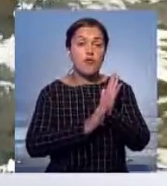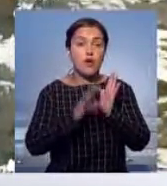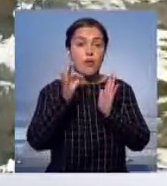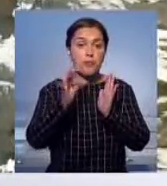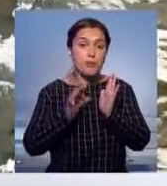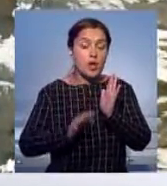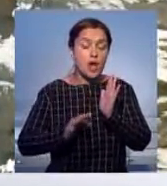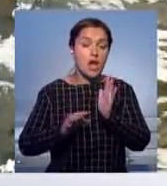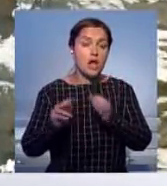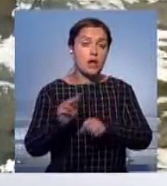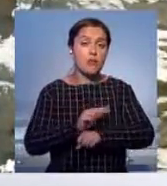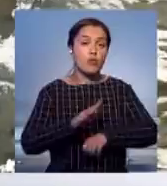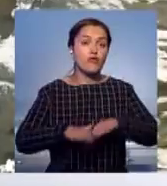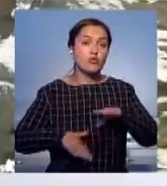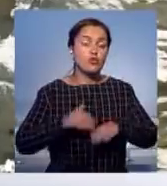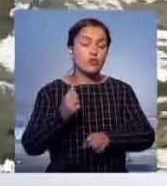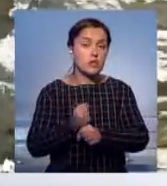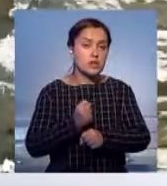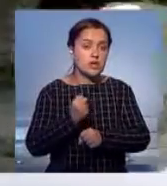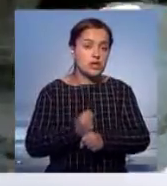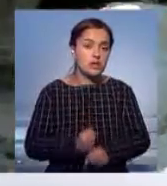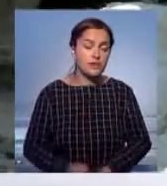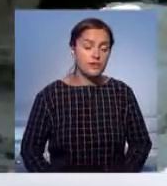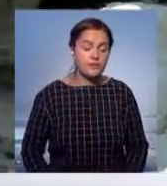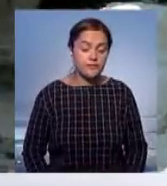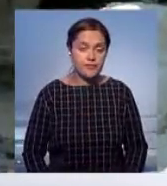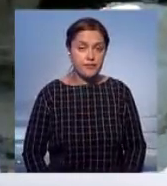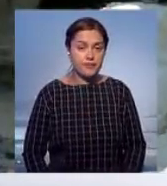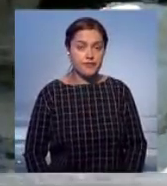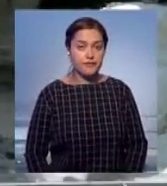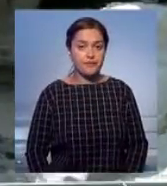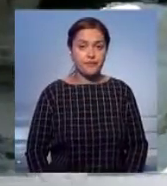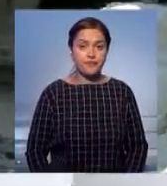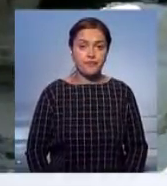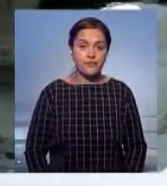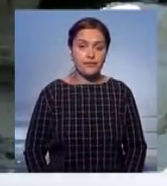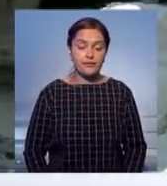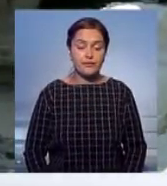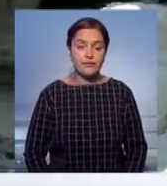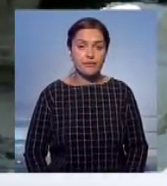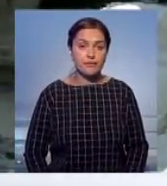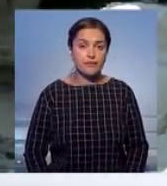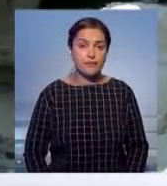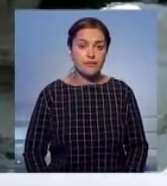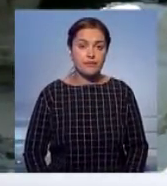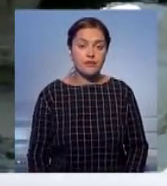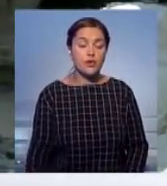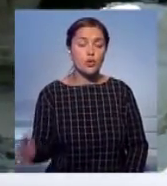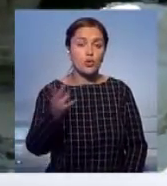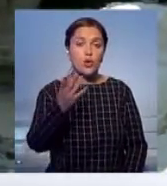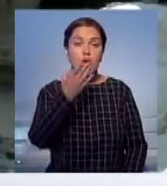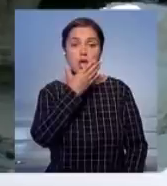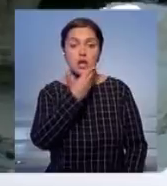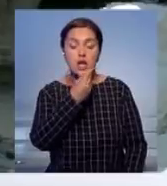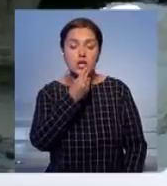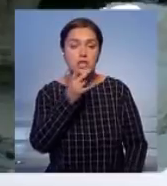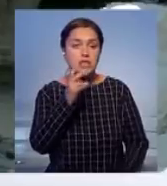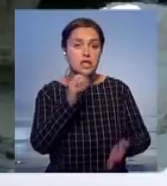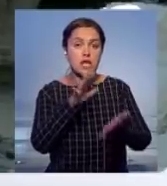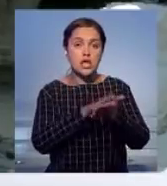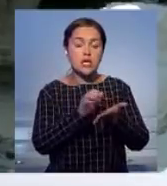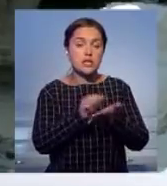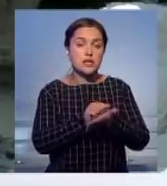работ выполняются вручную. Наша задача максимально гармонично вписаться в существующий рельеф, не испортить то,